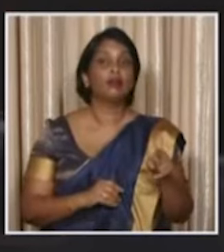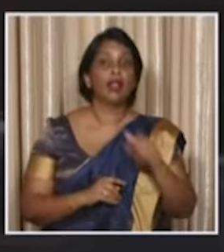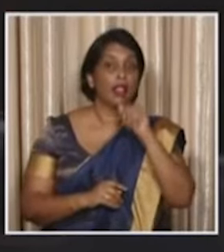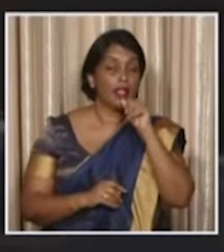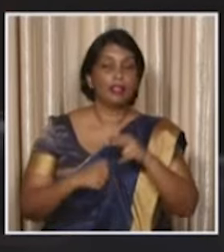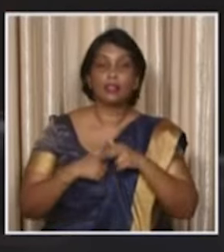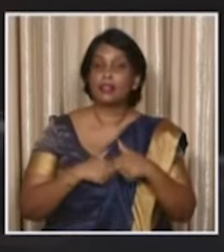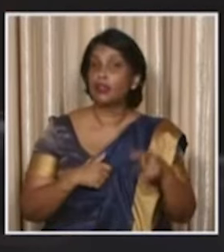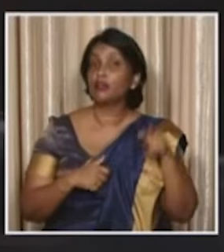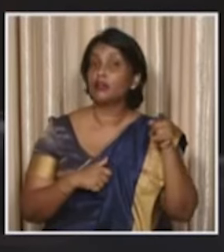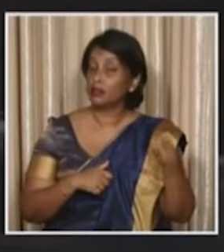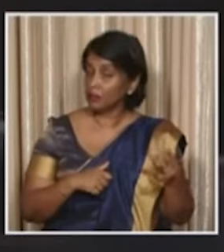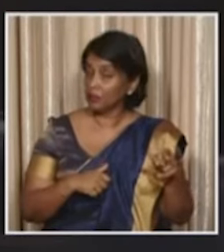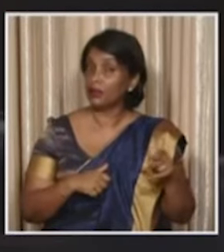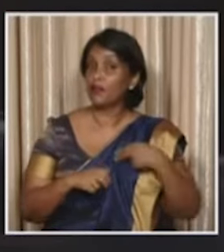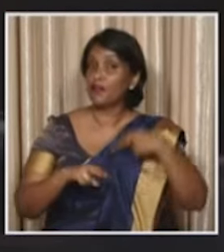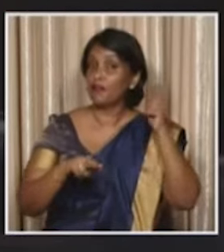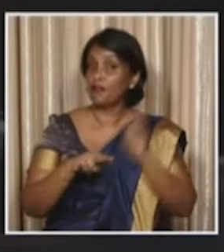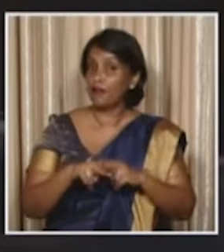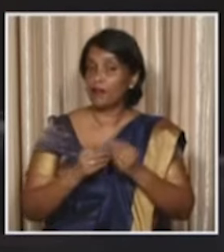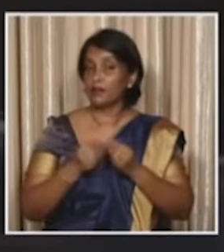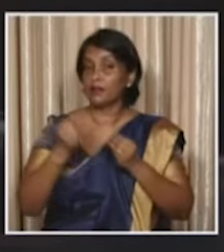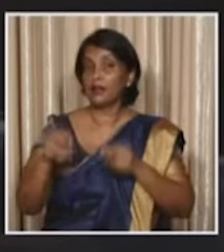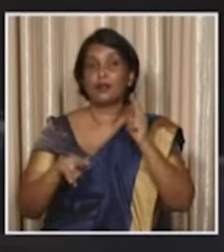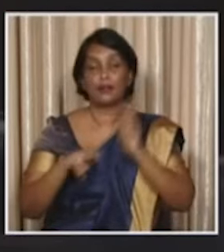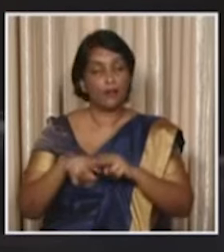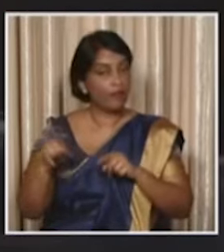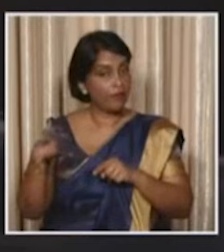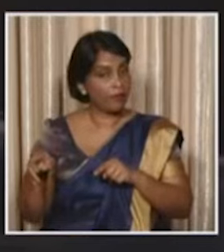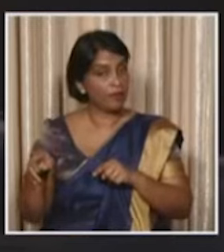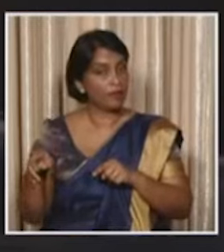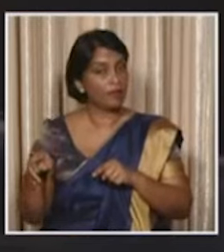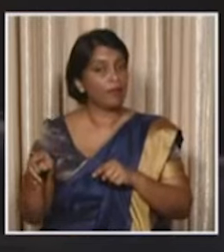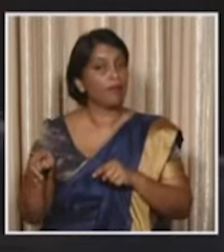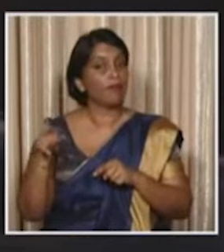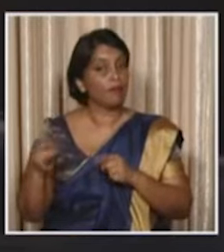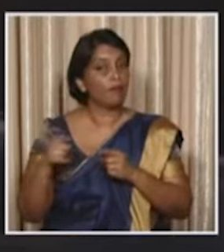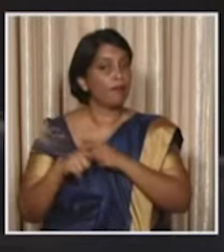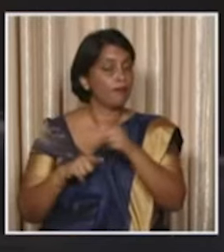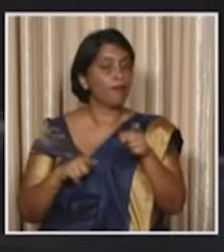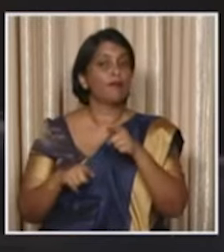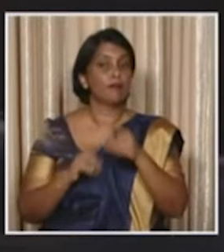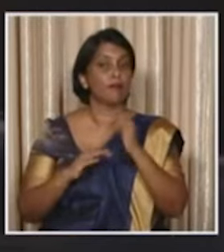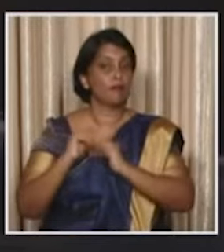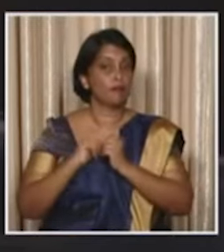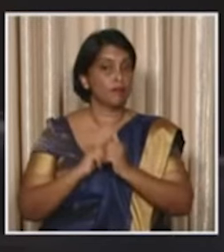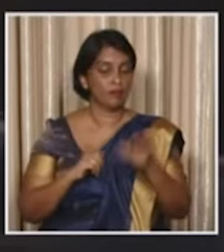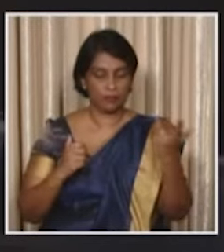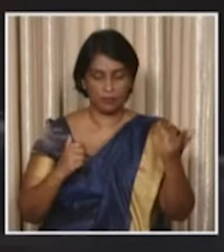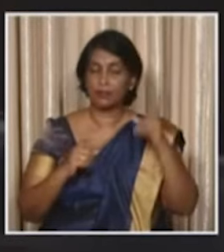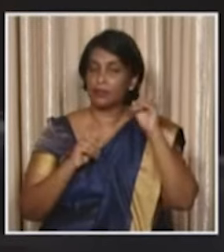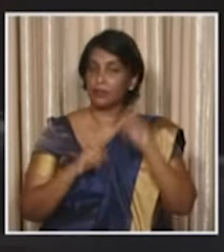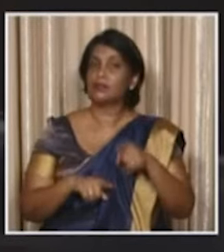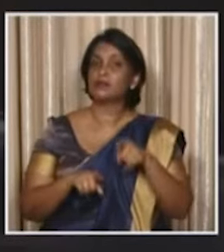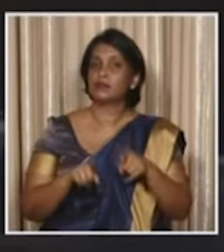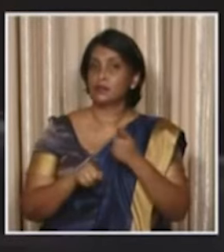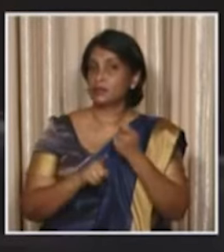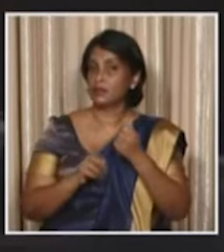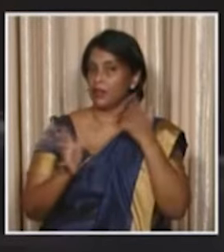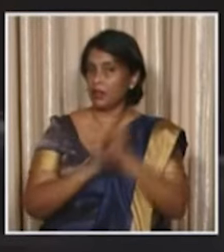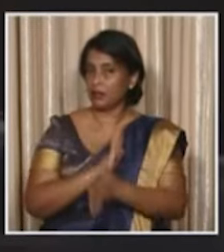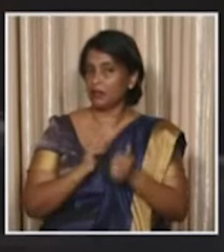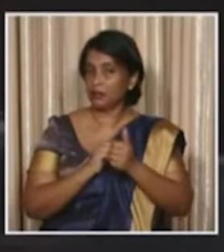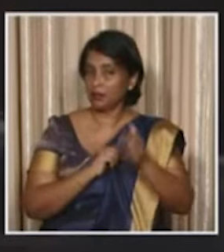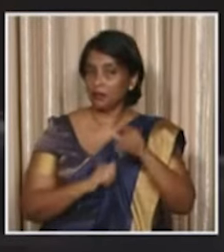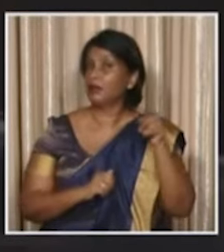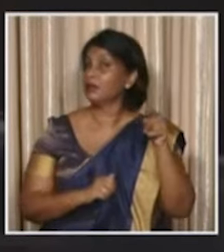මොකද්ද? ඒ හිතවතට දීලා හිතවතා මේක හරියට කොන්දේසි ඉෂ්ට කරපු නැති නිසා මේවැනි ආර්ථික වැරදි සිද්ධ